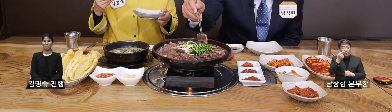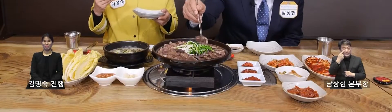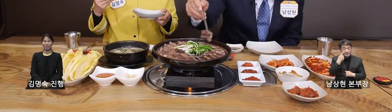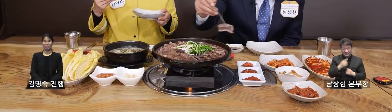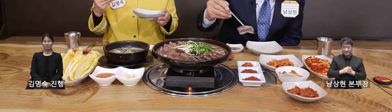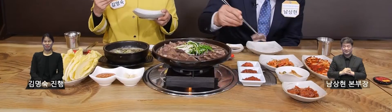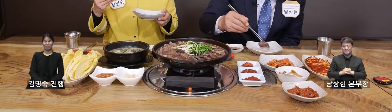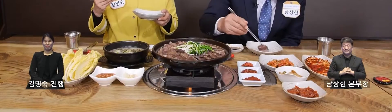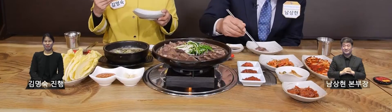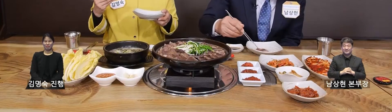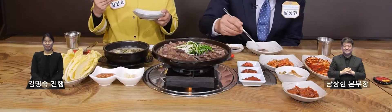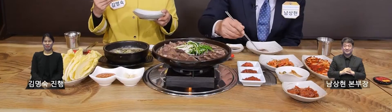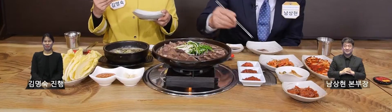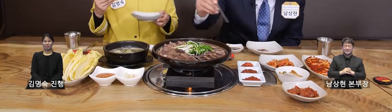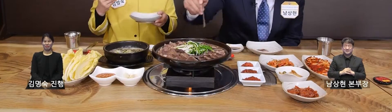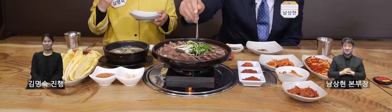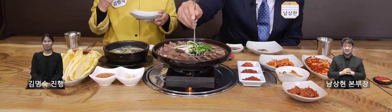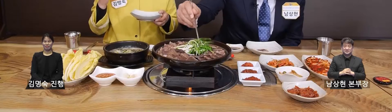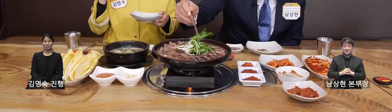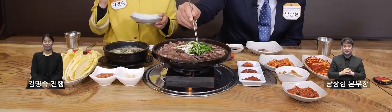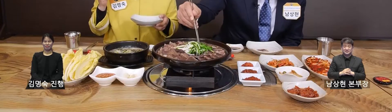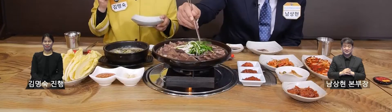먹겠습니다.